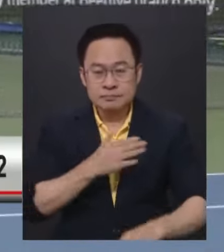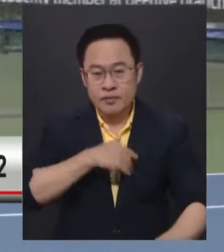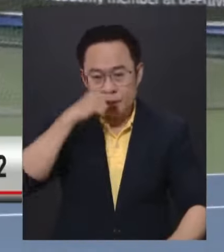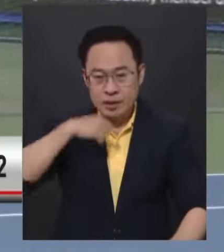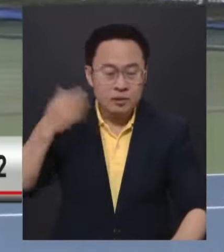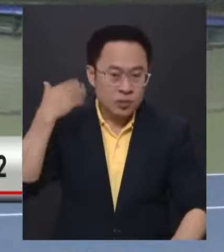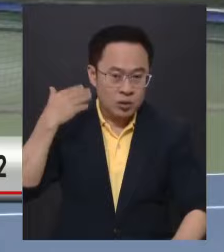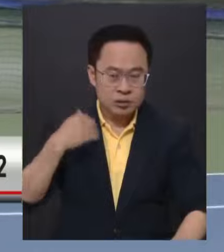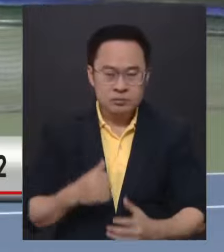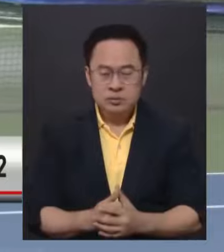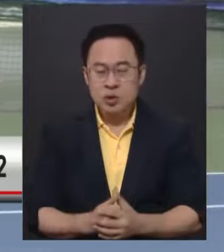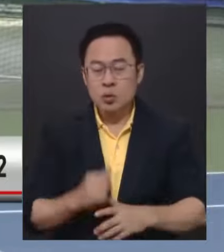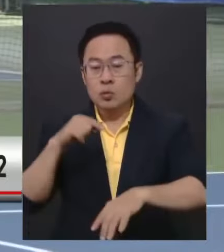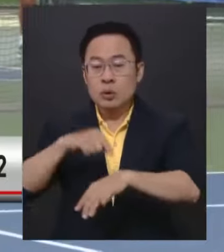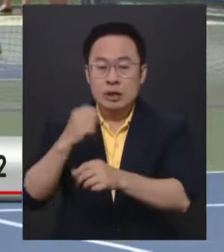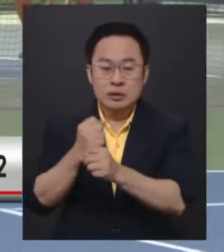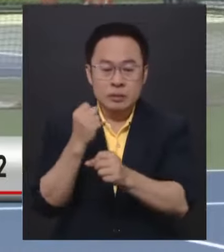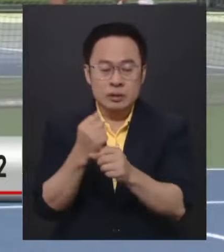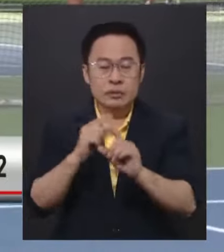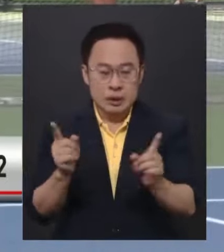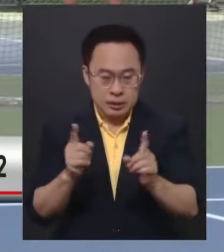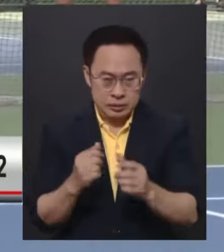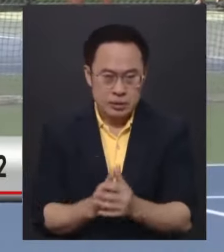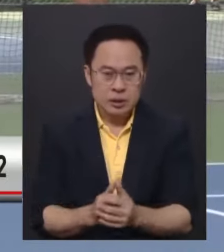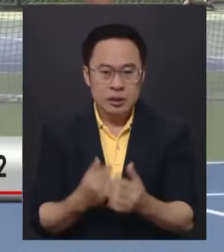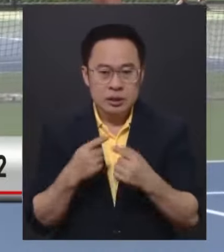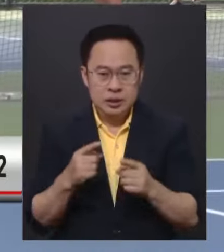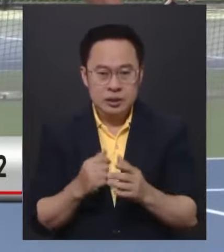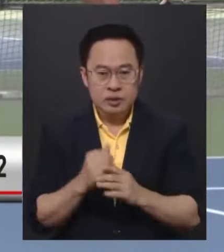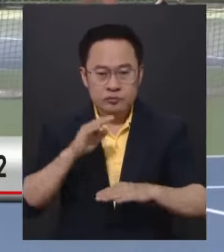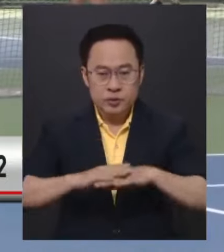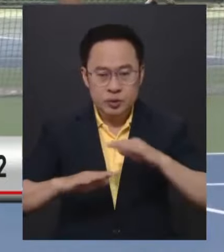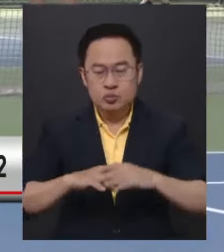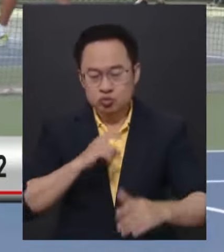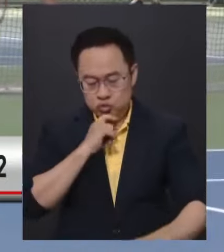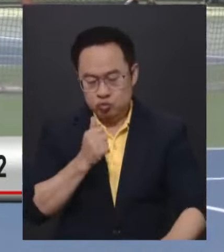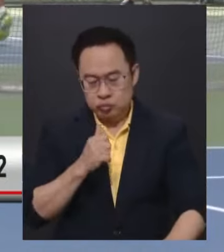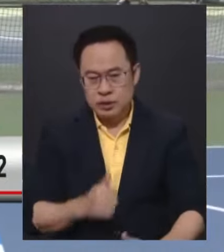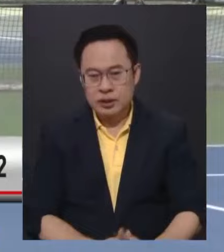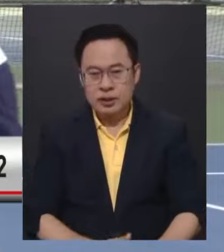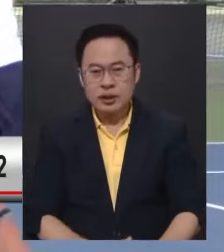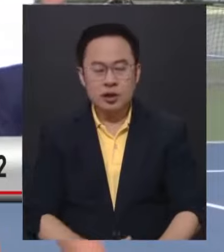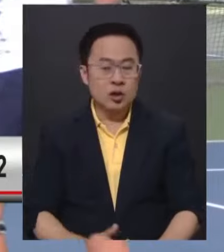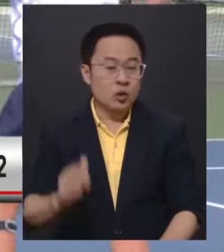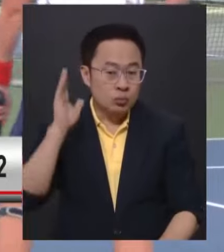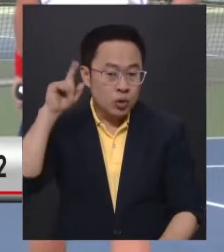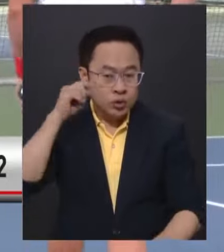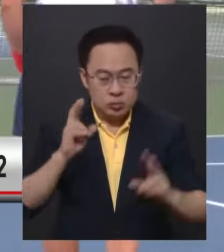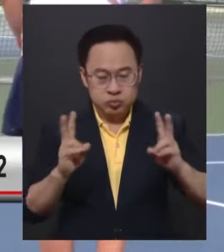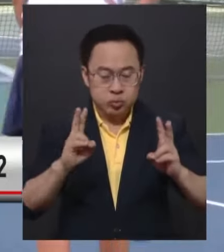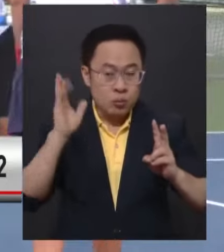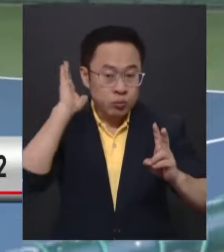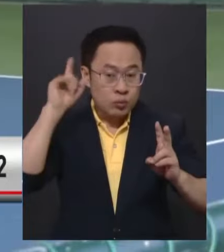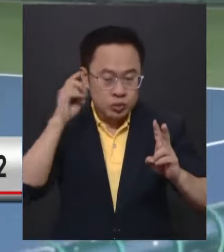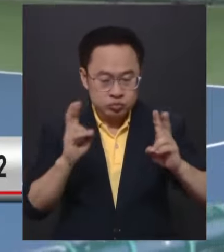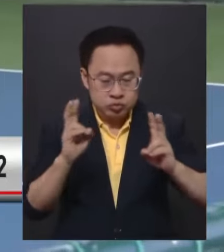างด้วยเวลาที่อาจจะไม่ได้เอื้ออำนวยมากแต่ก็ยังอยู่ในฟอร์มที่ดีได้นะคะทีนี้มาดูประเภทคู่ผสมกันบ้างนะคะในร